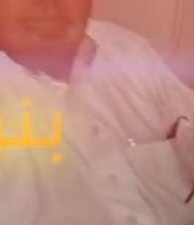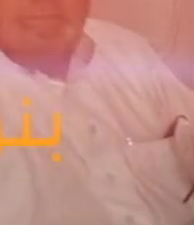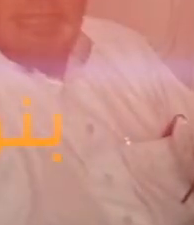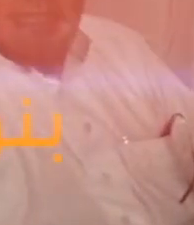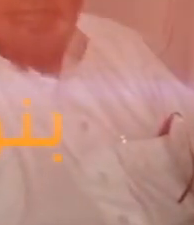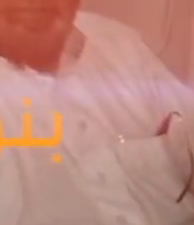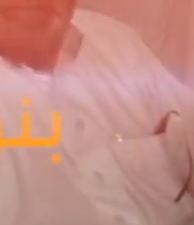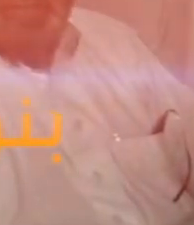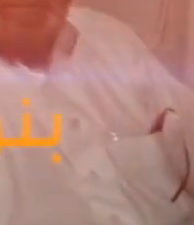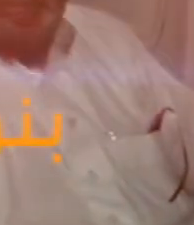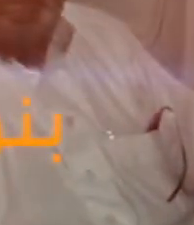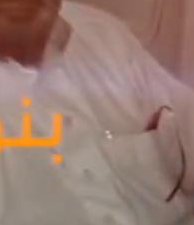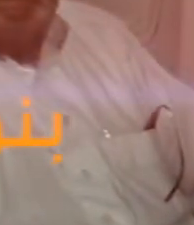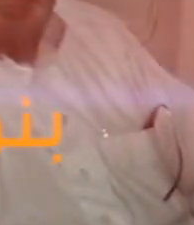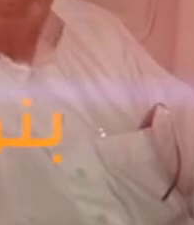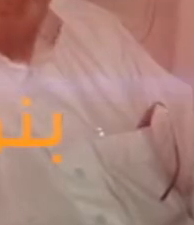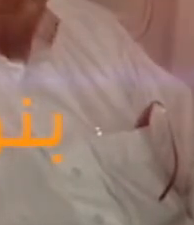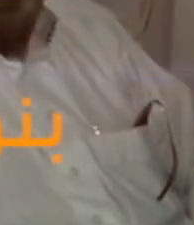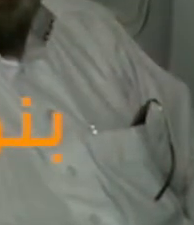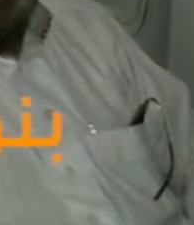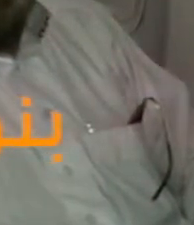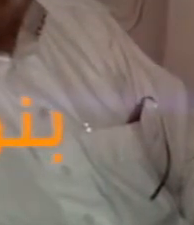بنور الهداية